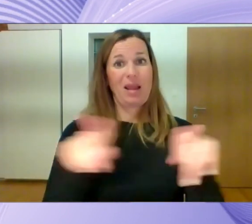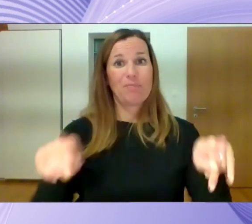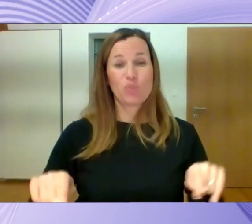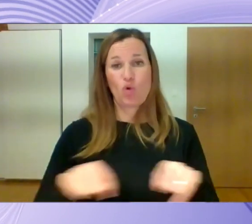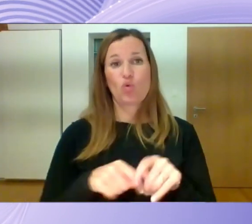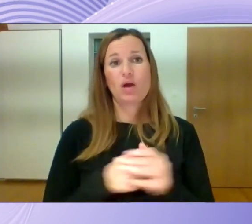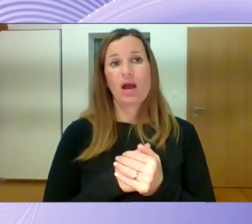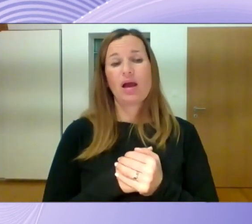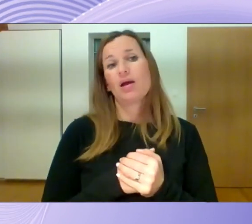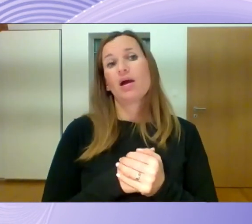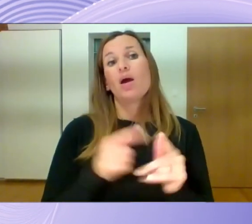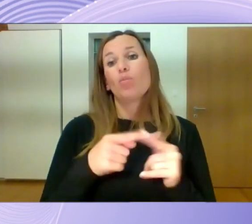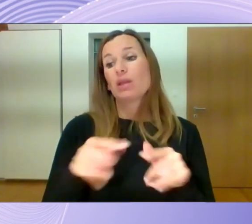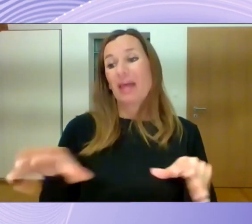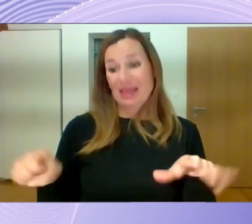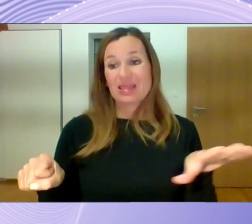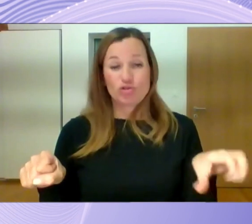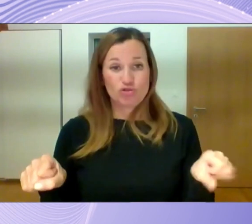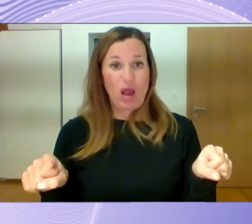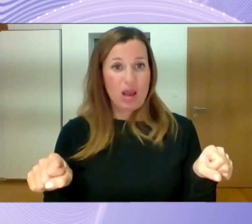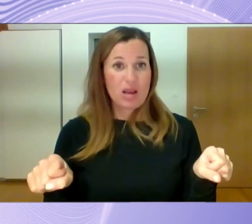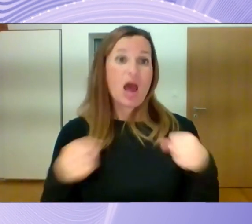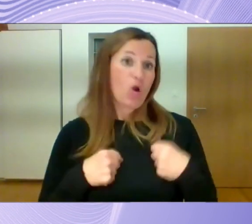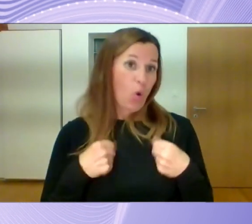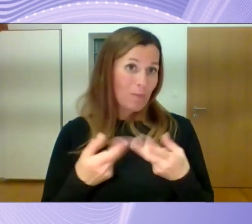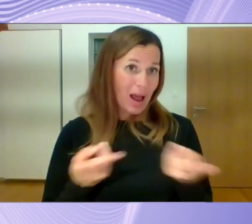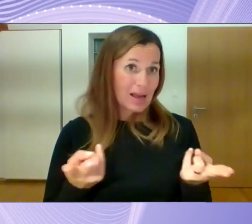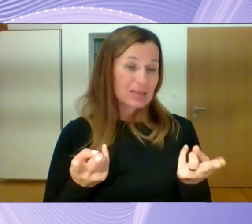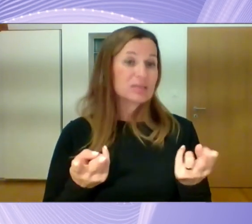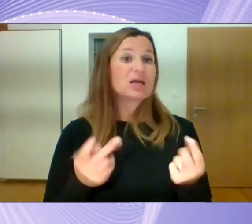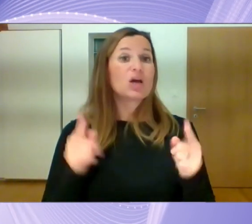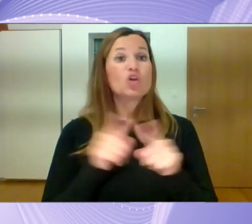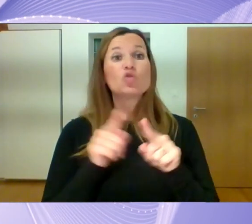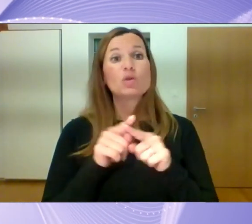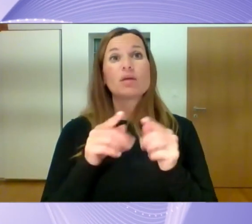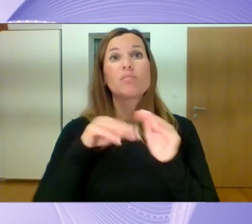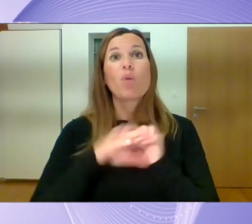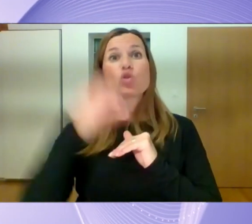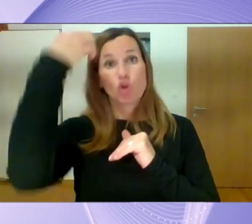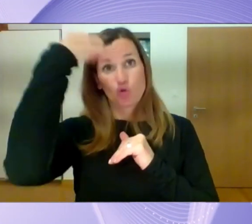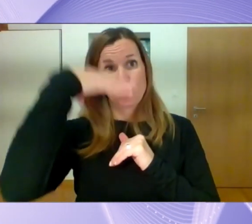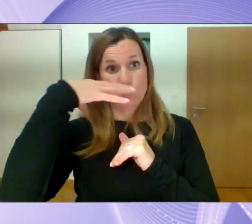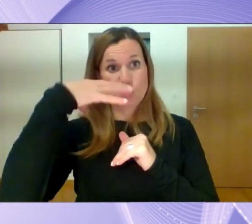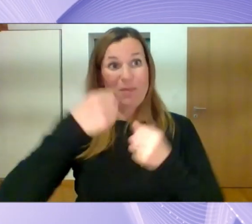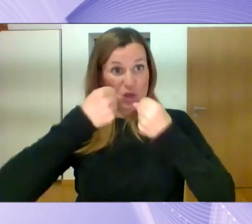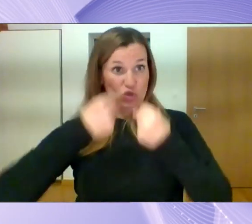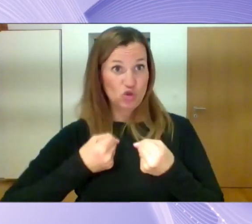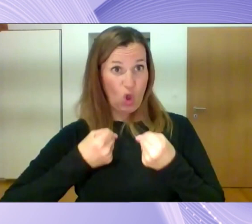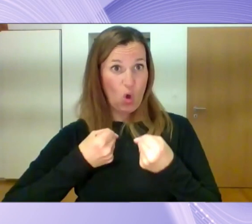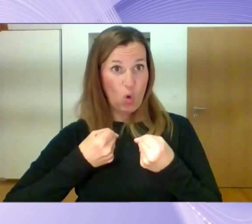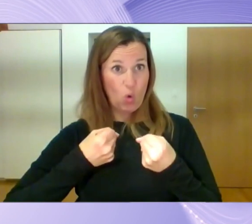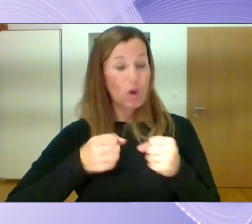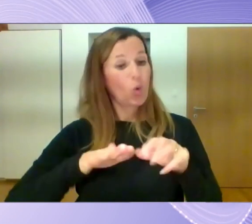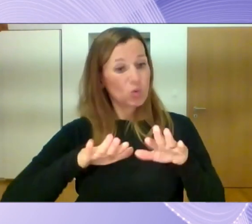držala sem prej že omenila v kopalnici, pa pod tušem tudi stolček, z katerim se lahko človek